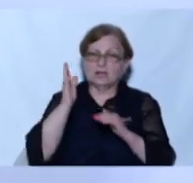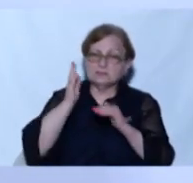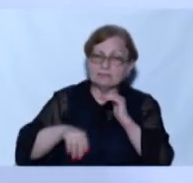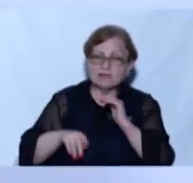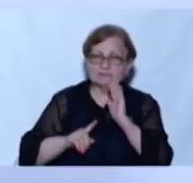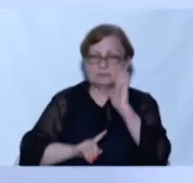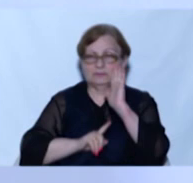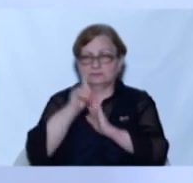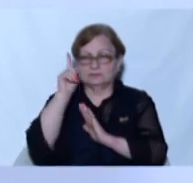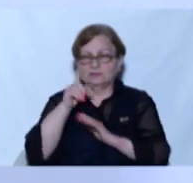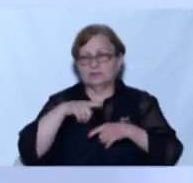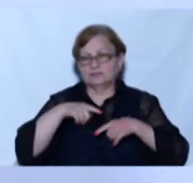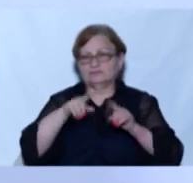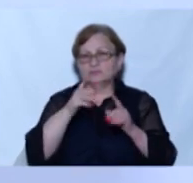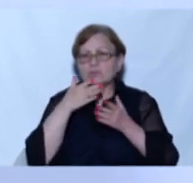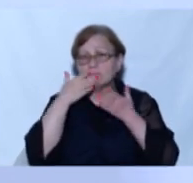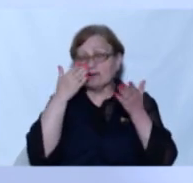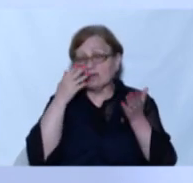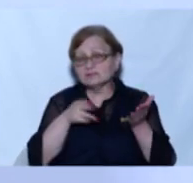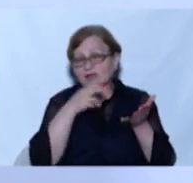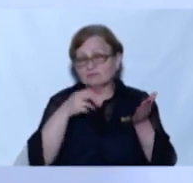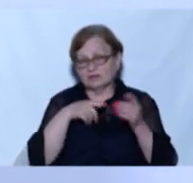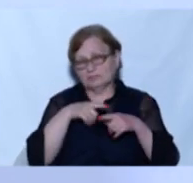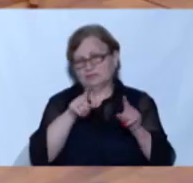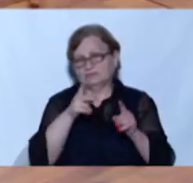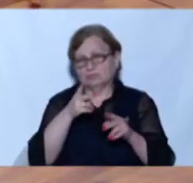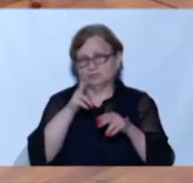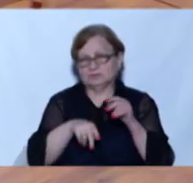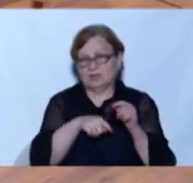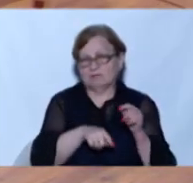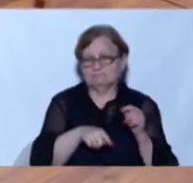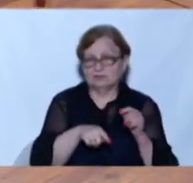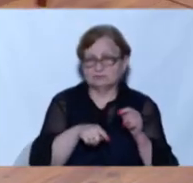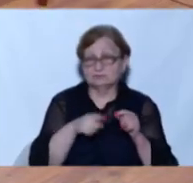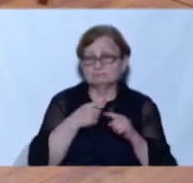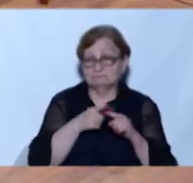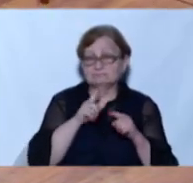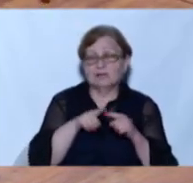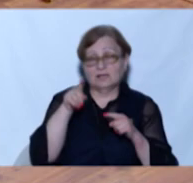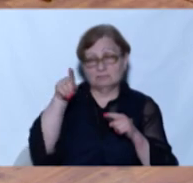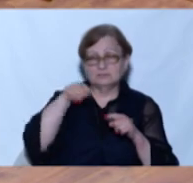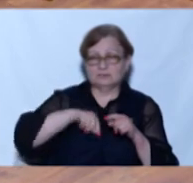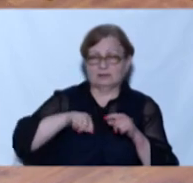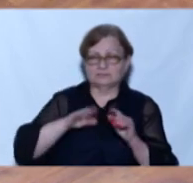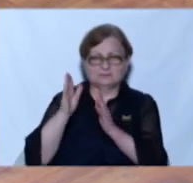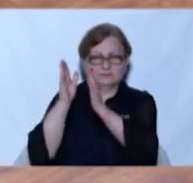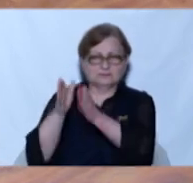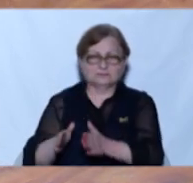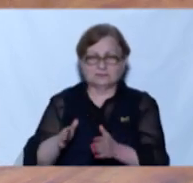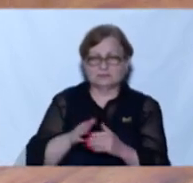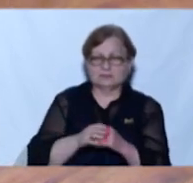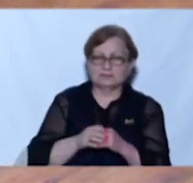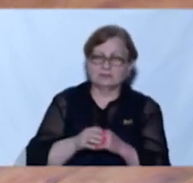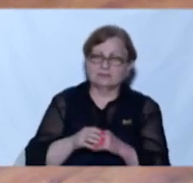დაბოლოება კითხველის გემოვნებასა და სურვილს მიანდოს. აი ასეთია ნიკო ლორთქიფანიძის